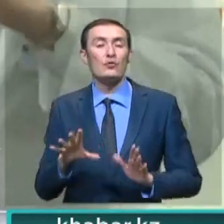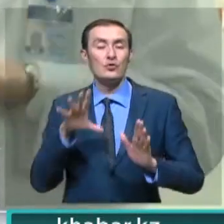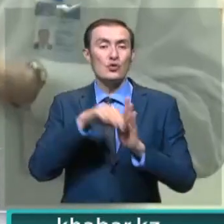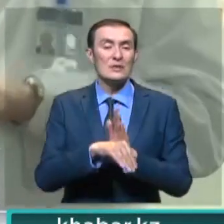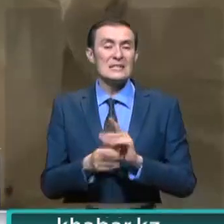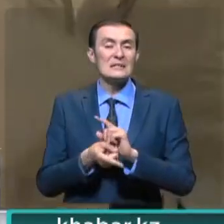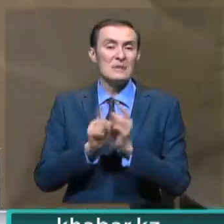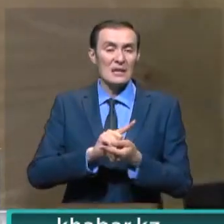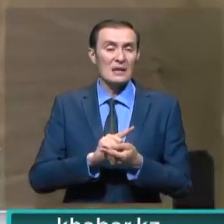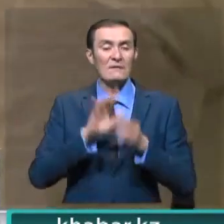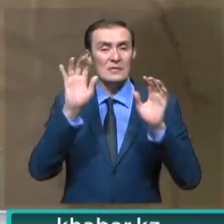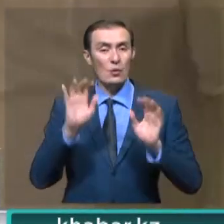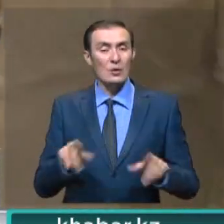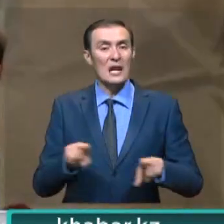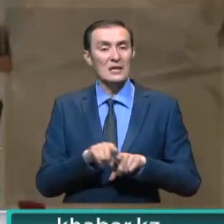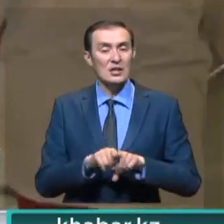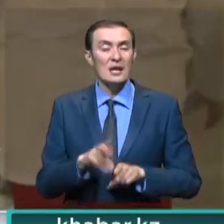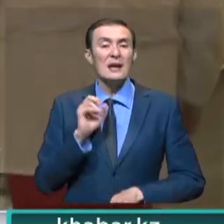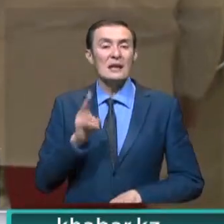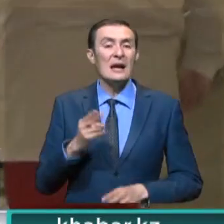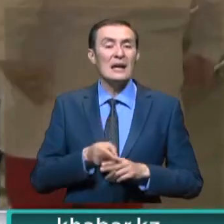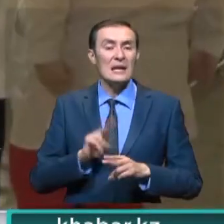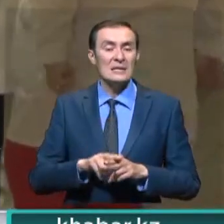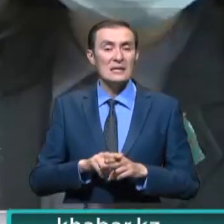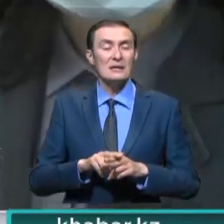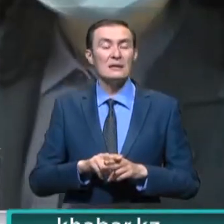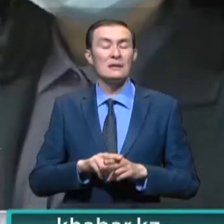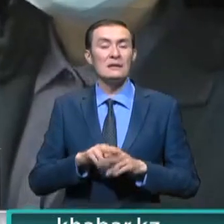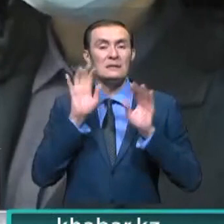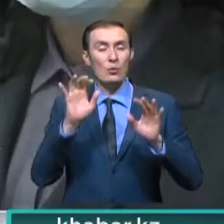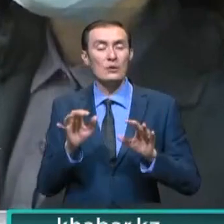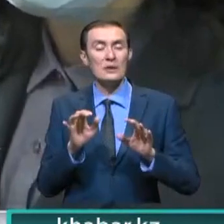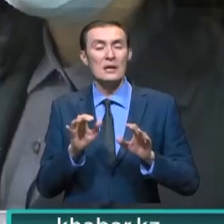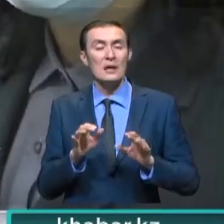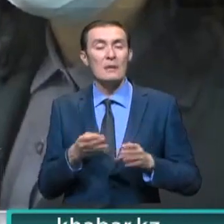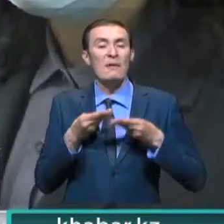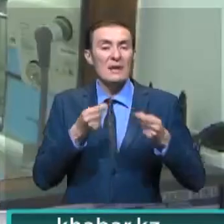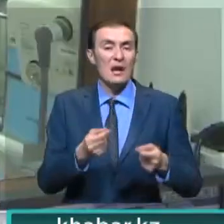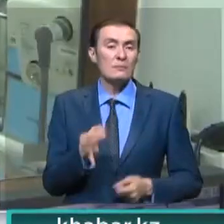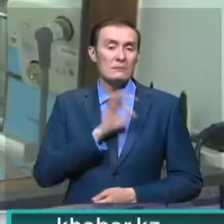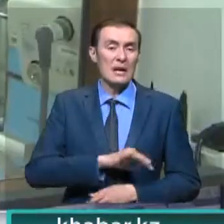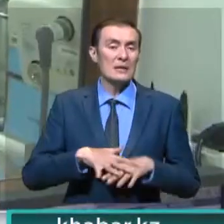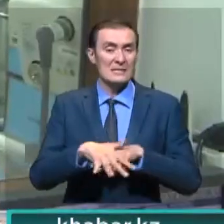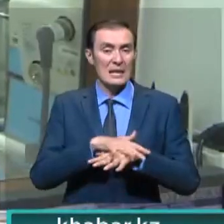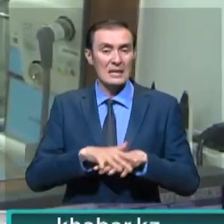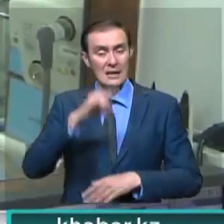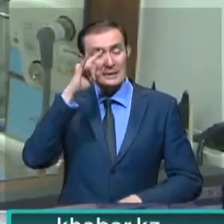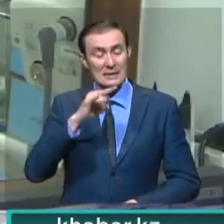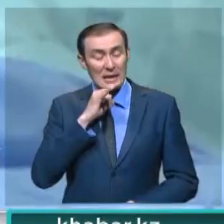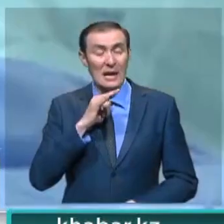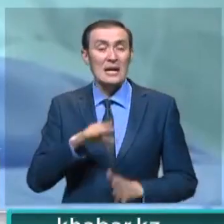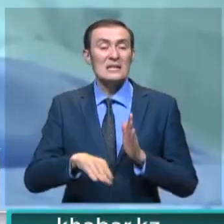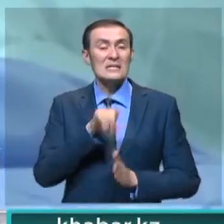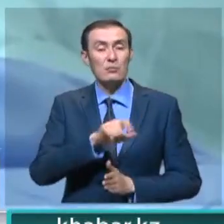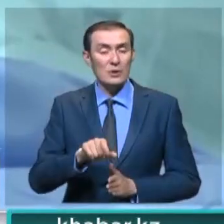изменениях в основной закон страны, но и о том, как эти поправки отразятся на жизни каждого казахстанца и в целом всего нашего общества.